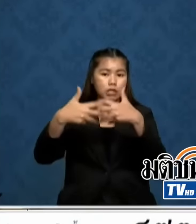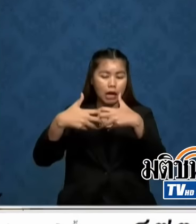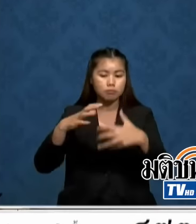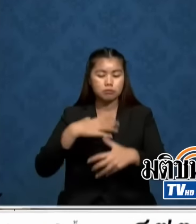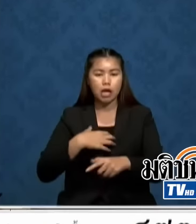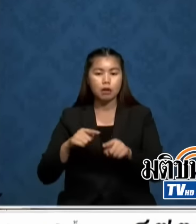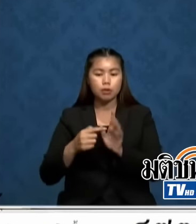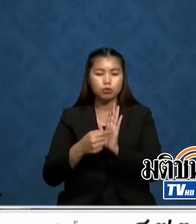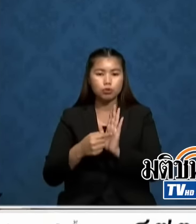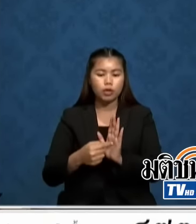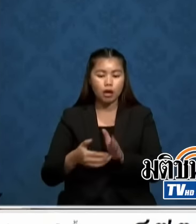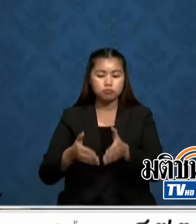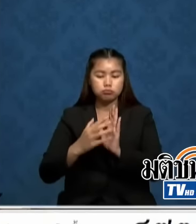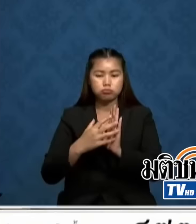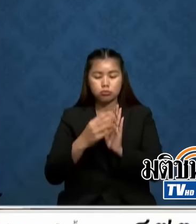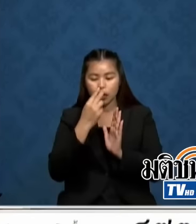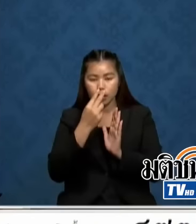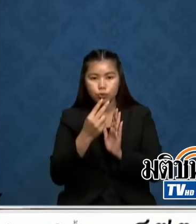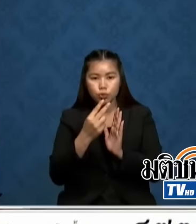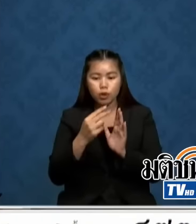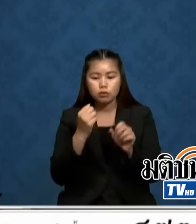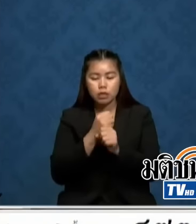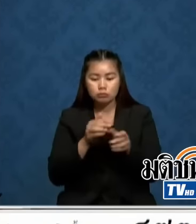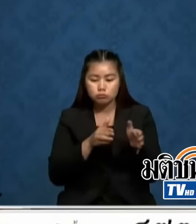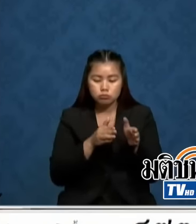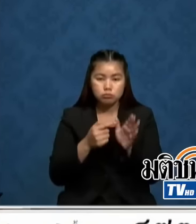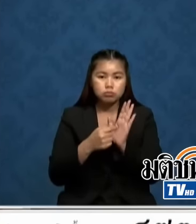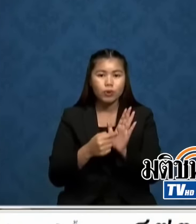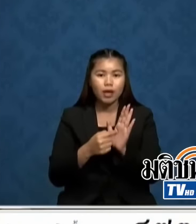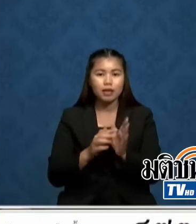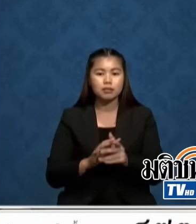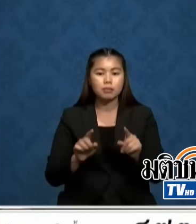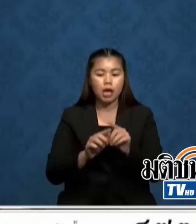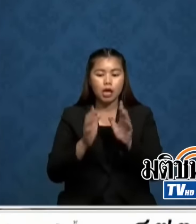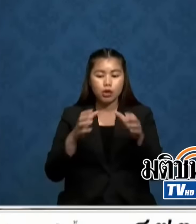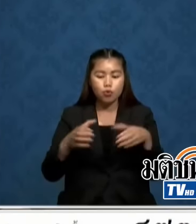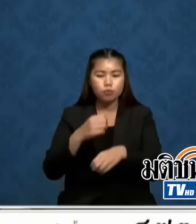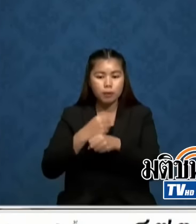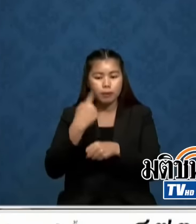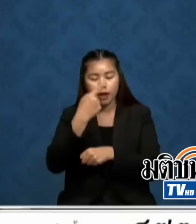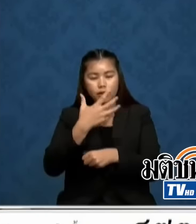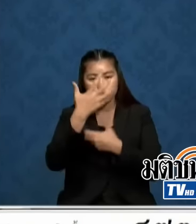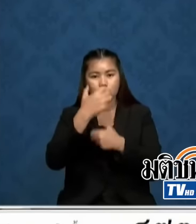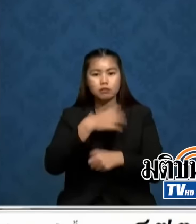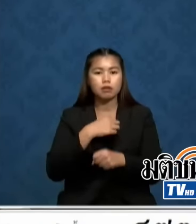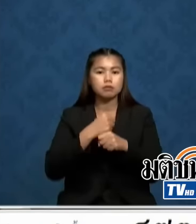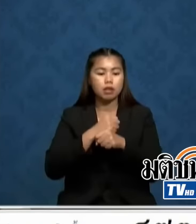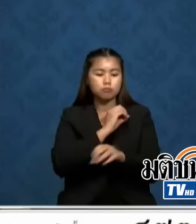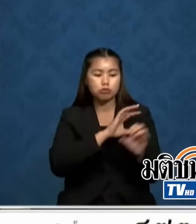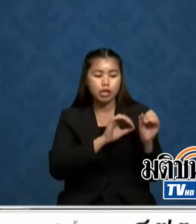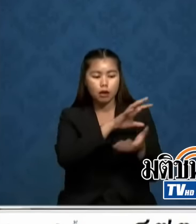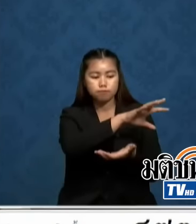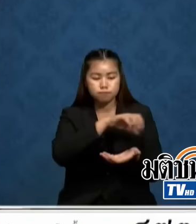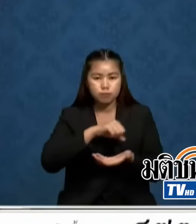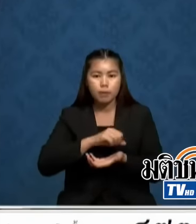โมเดล BCGอย่างไม่มีทิศทางและให้กลุ่มธุรกิจรีไซเคิลสามารถที่จะสร้างโรงงานขยะรีไซเคิลในพื้นที่